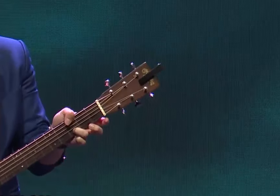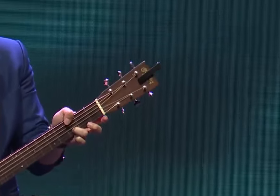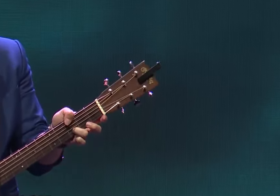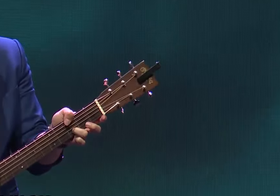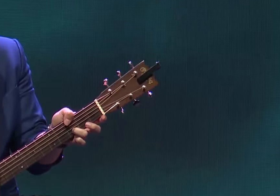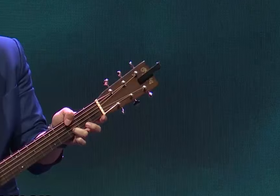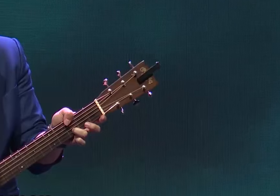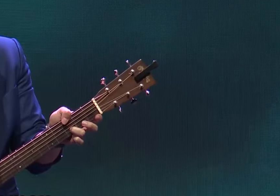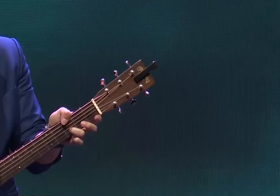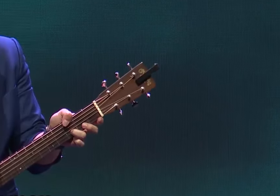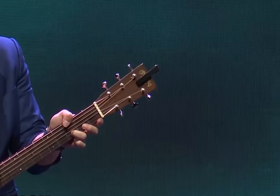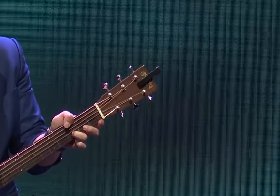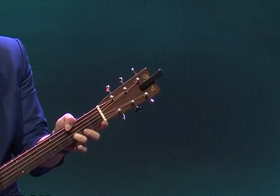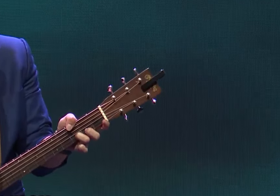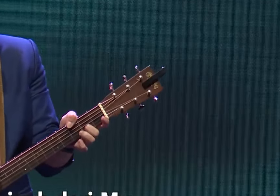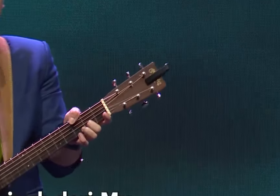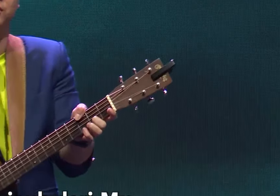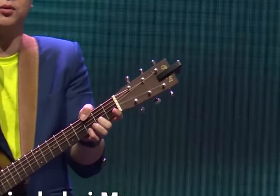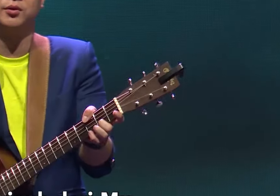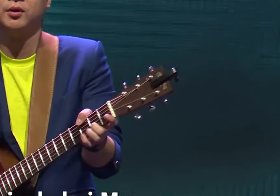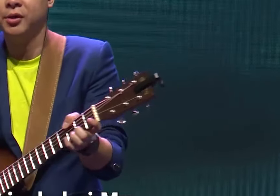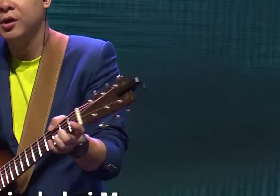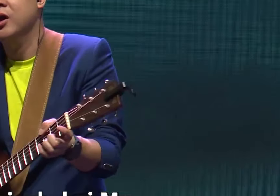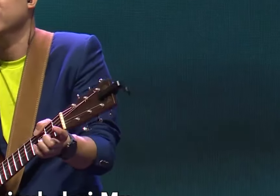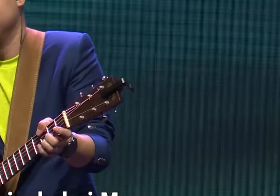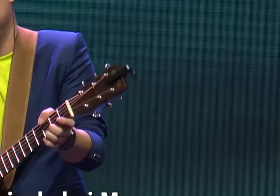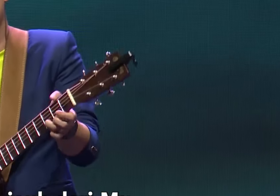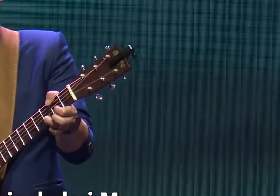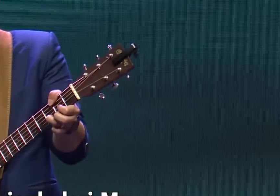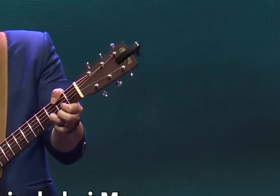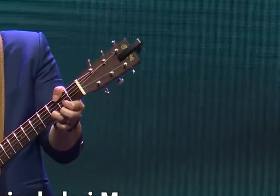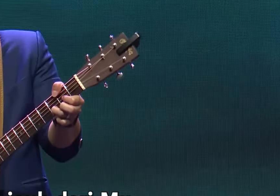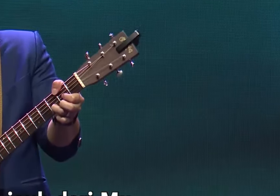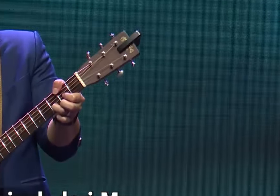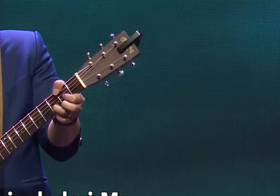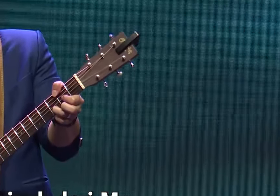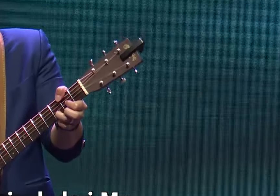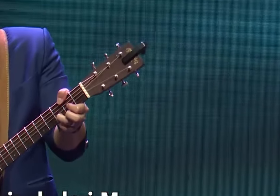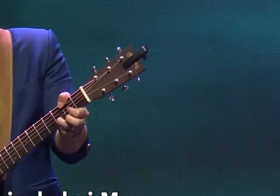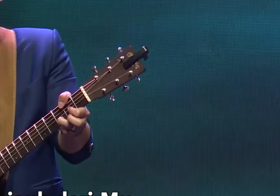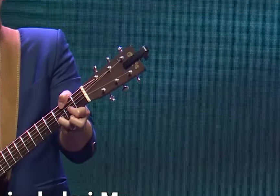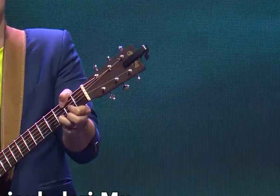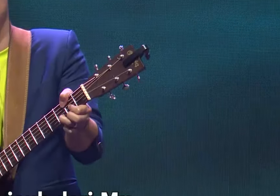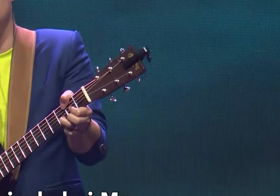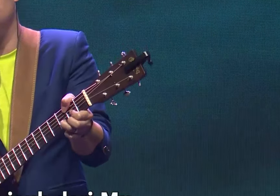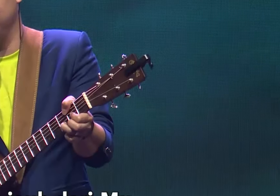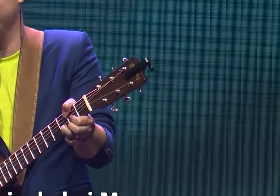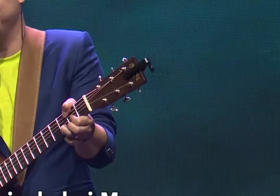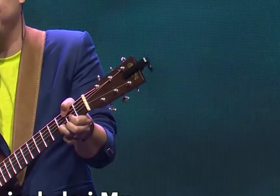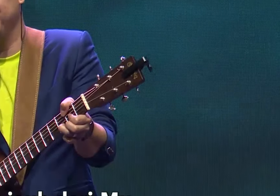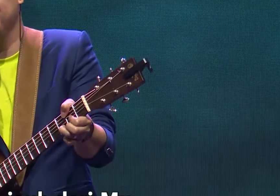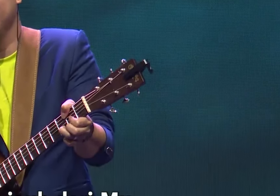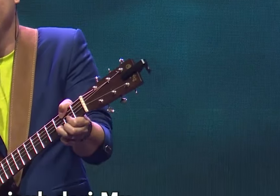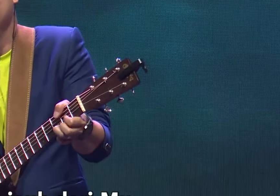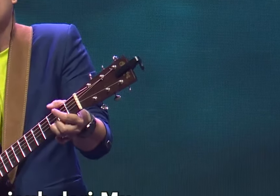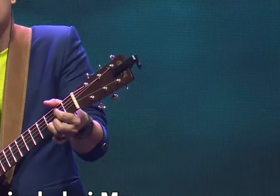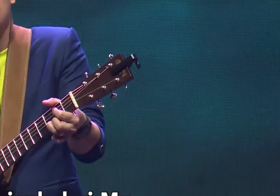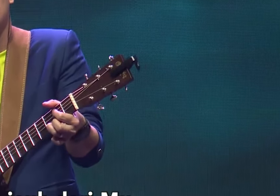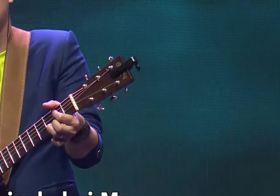Ku tak mau, ku tak mampu